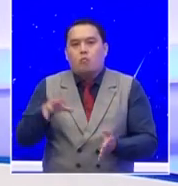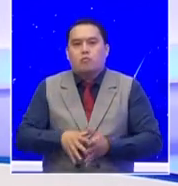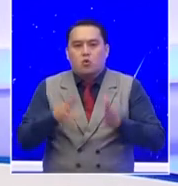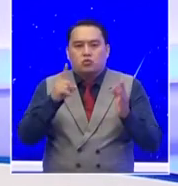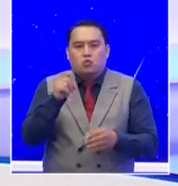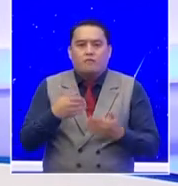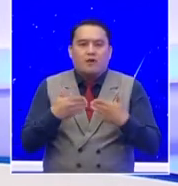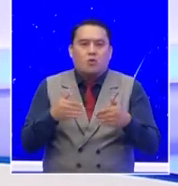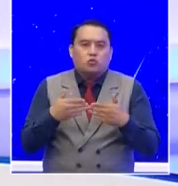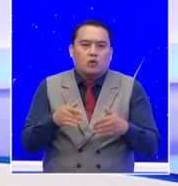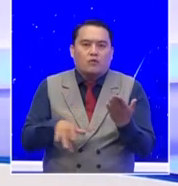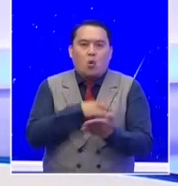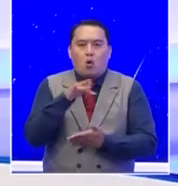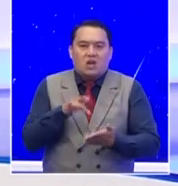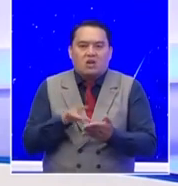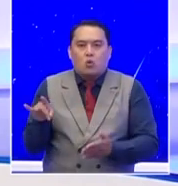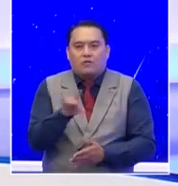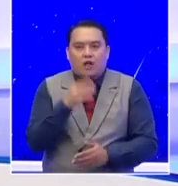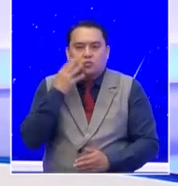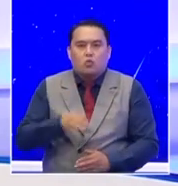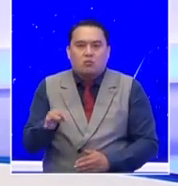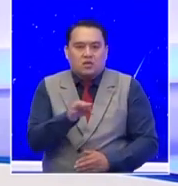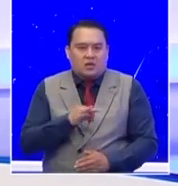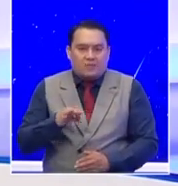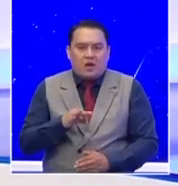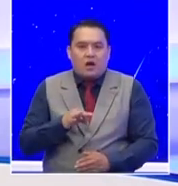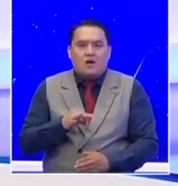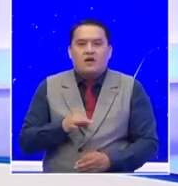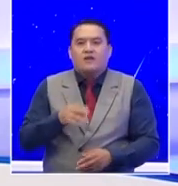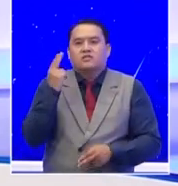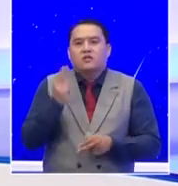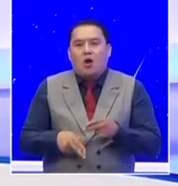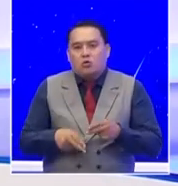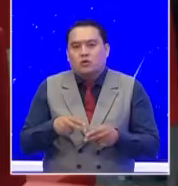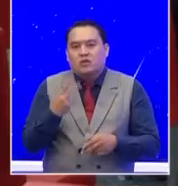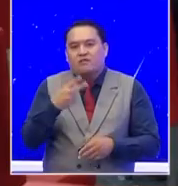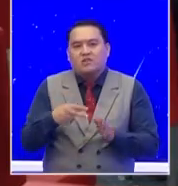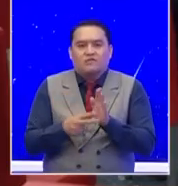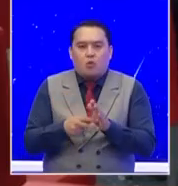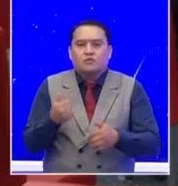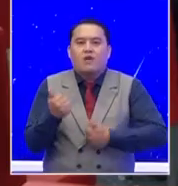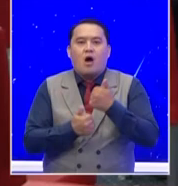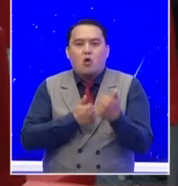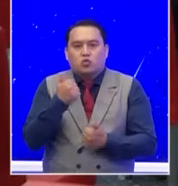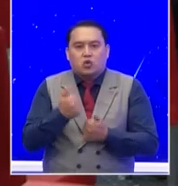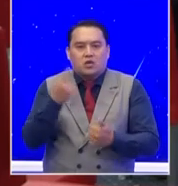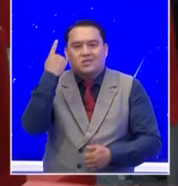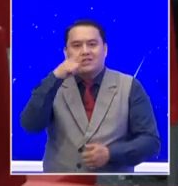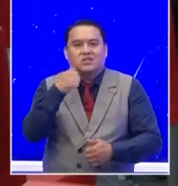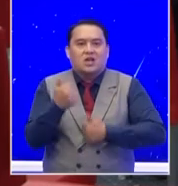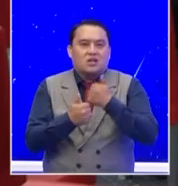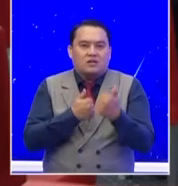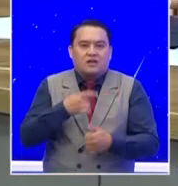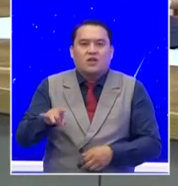сотни выпускников из всех городов и районов жетысу однако финальную стадию прошли 28 конкурсантов состязаний